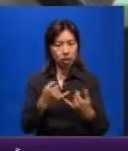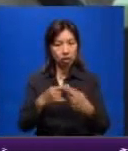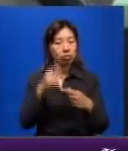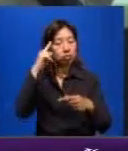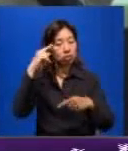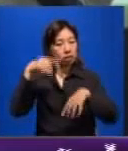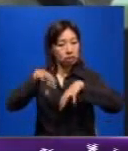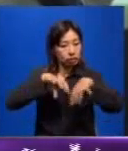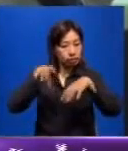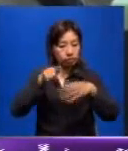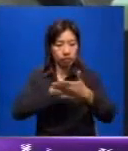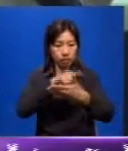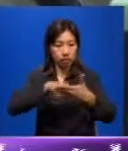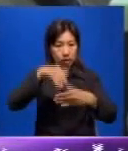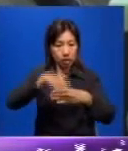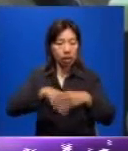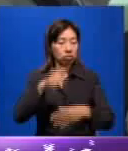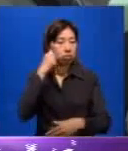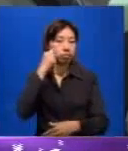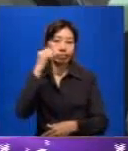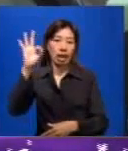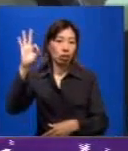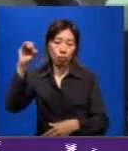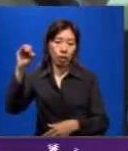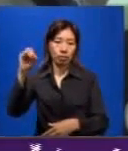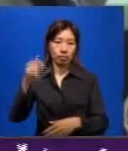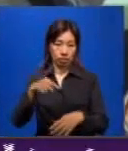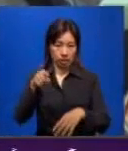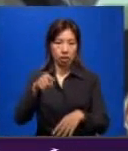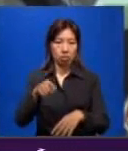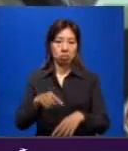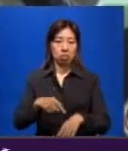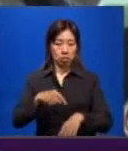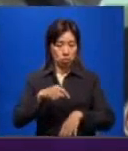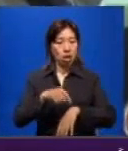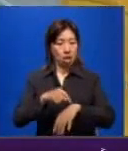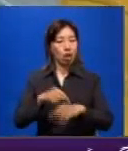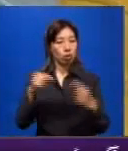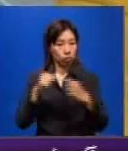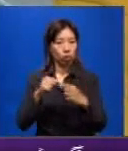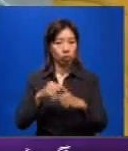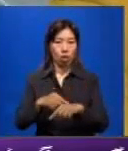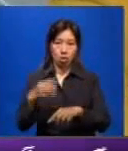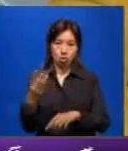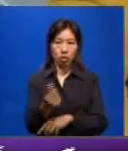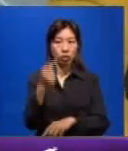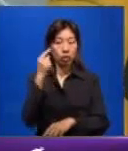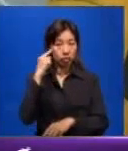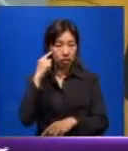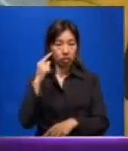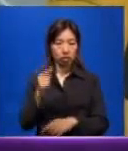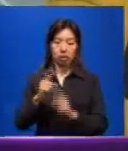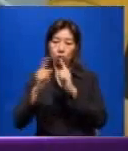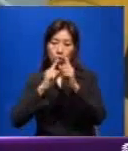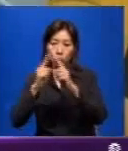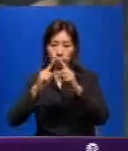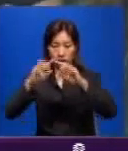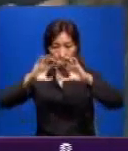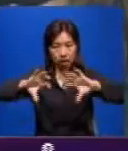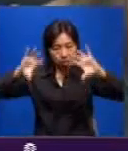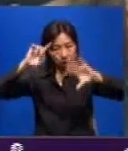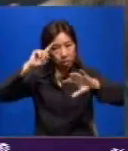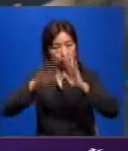จากว่าเป็นช่วงเวลาที่เร็วที่สุดจากนั้นกกต.จะใช้เวลาพูดคุยหาข้อยุติกับรัฐบาลภายใน10วันเผื่อเวลาสำหรับก